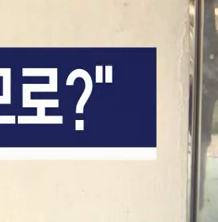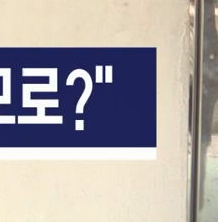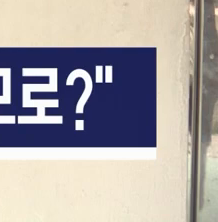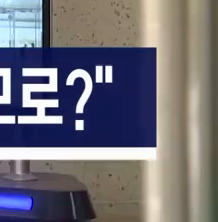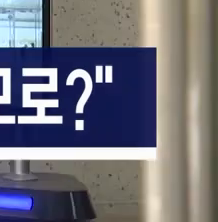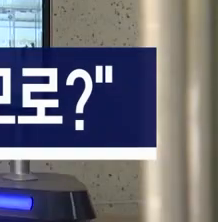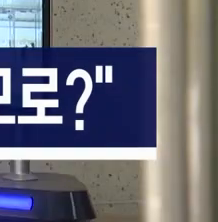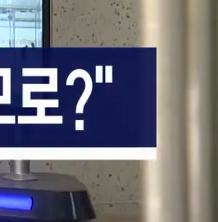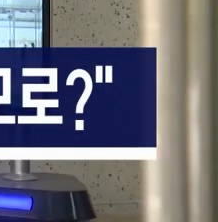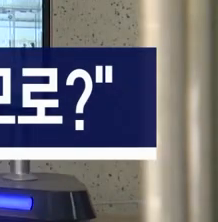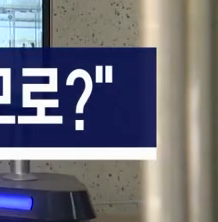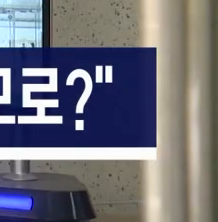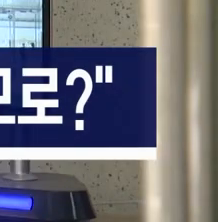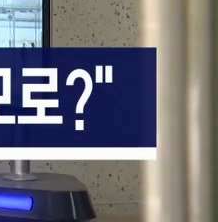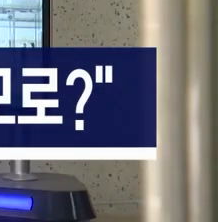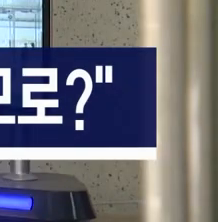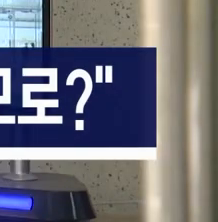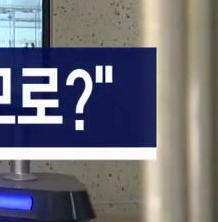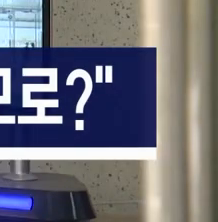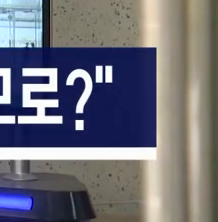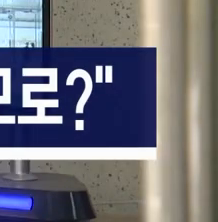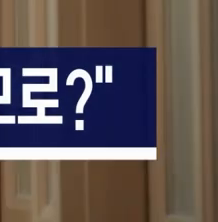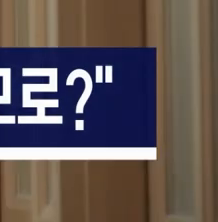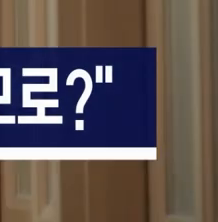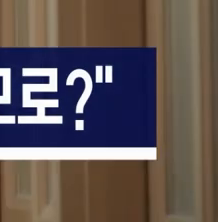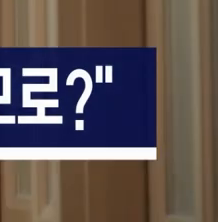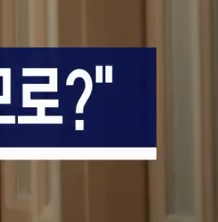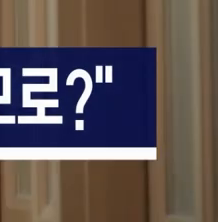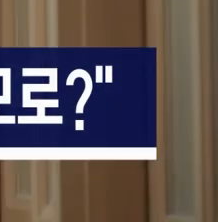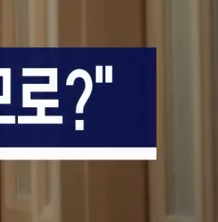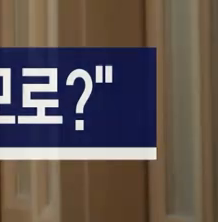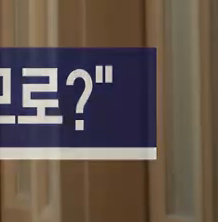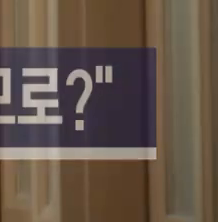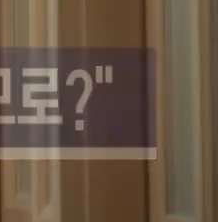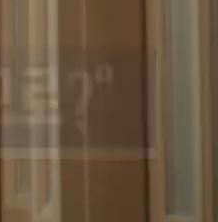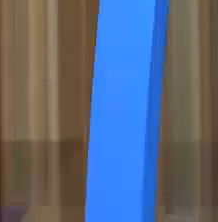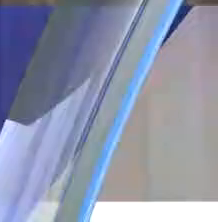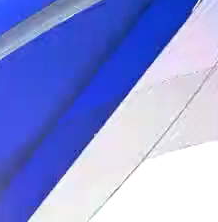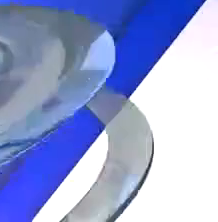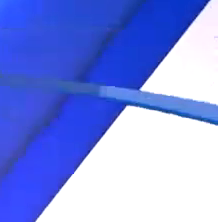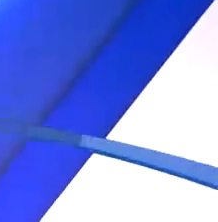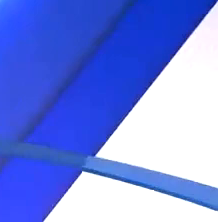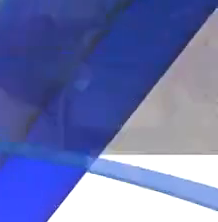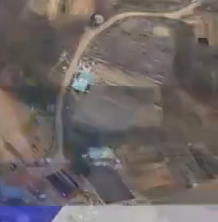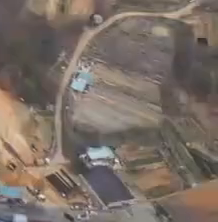되고 있습니다. 학교가 어린 학생들을 볼모로 삼고 있다는 비판이 나오고 있습니다.